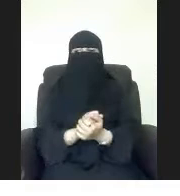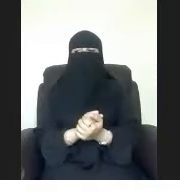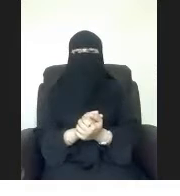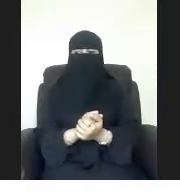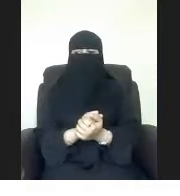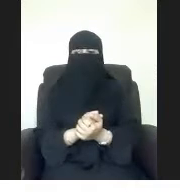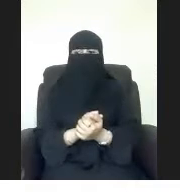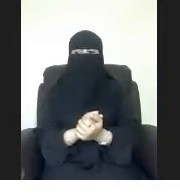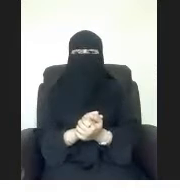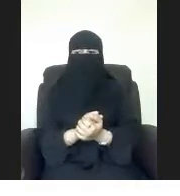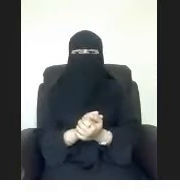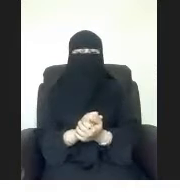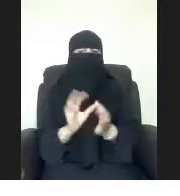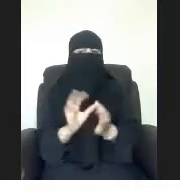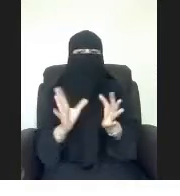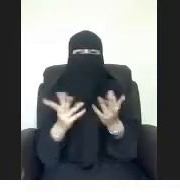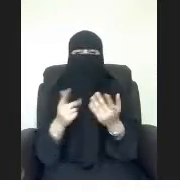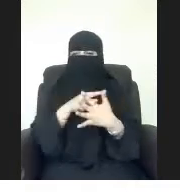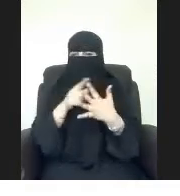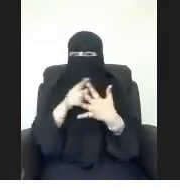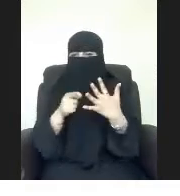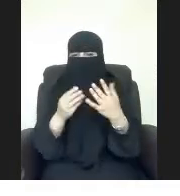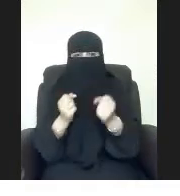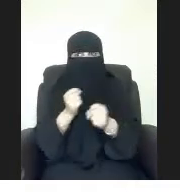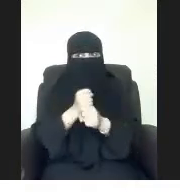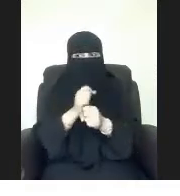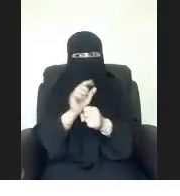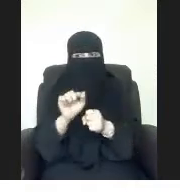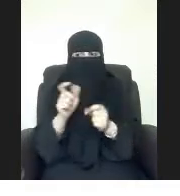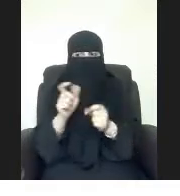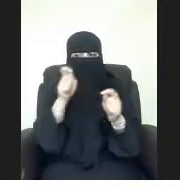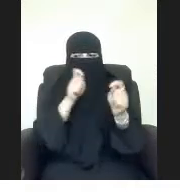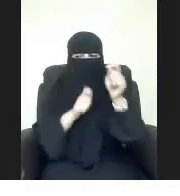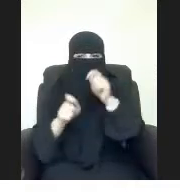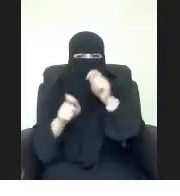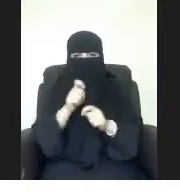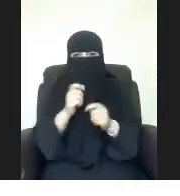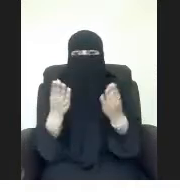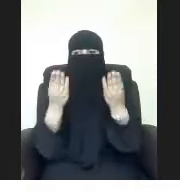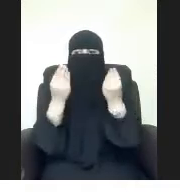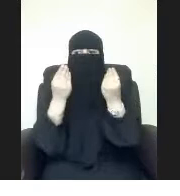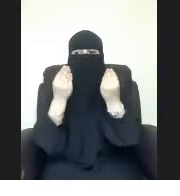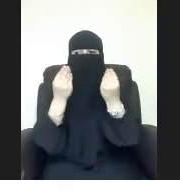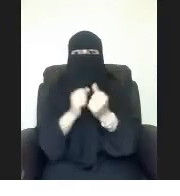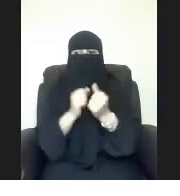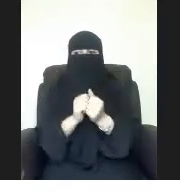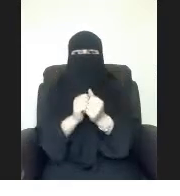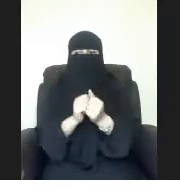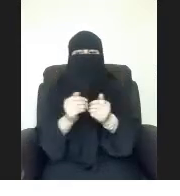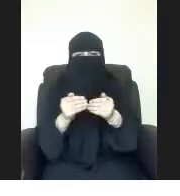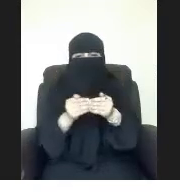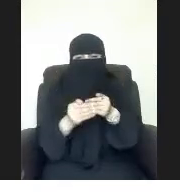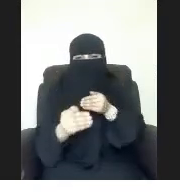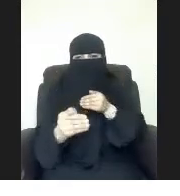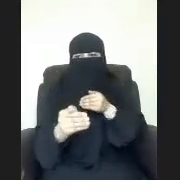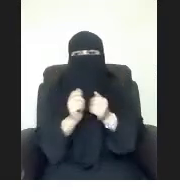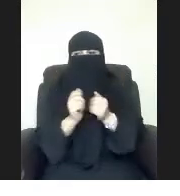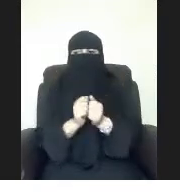التعليمي الحقيقة هو أنه يجسر المسافة المادية والنفسية التي تفصل المعلم عن